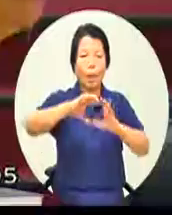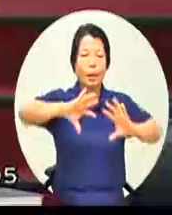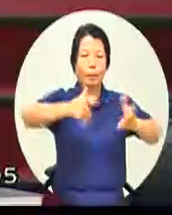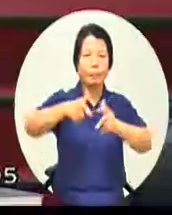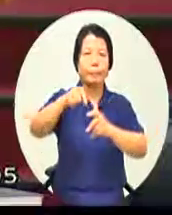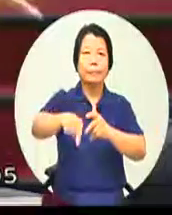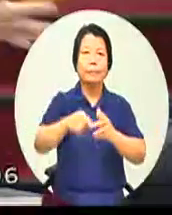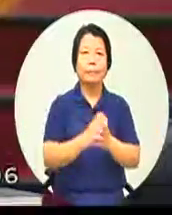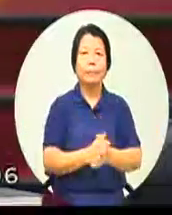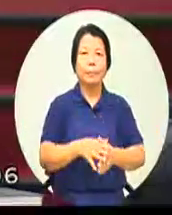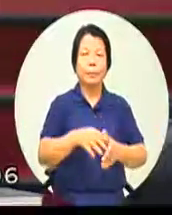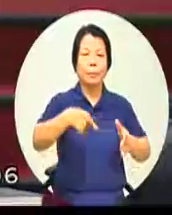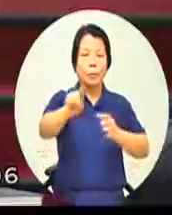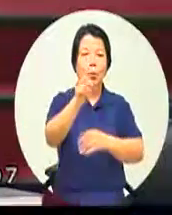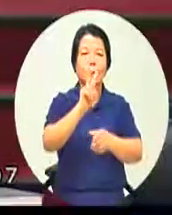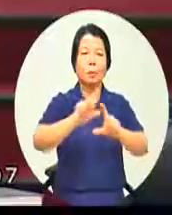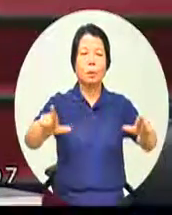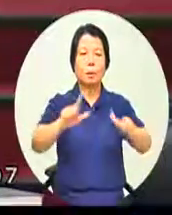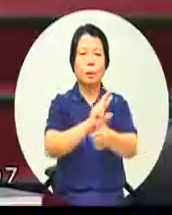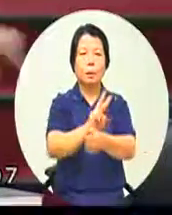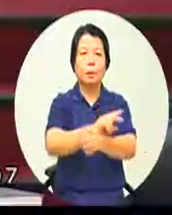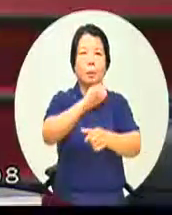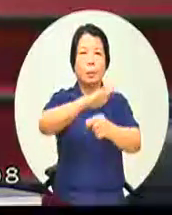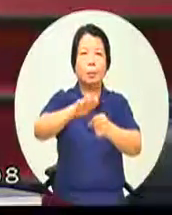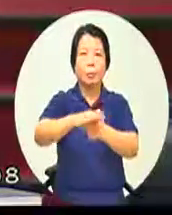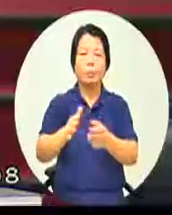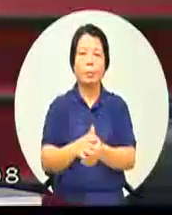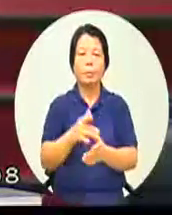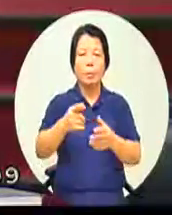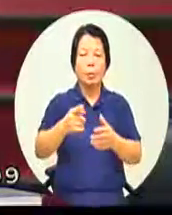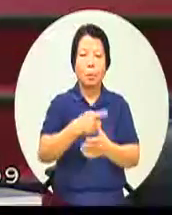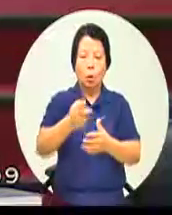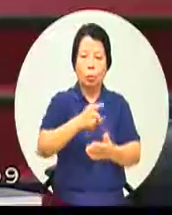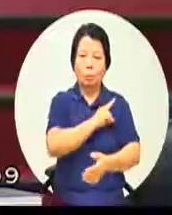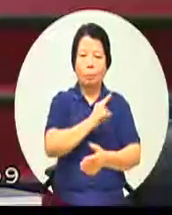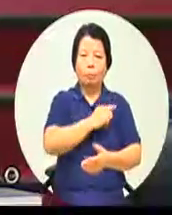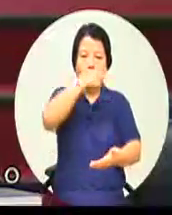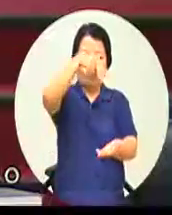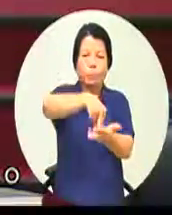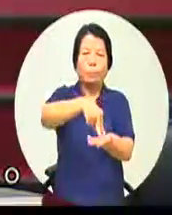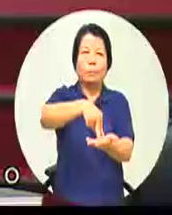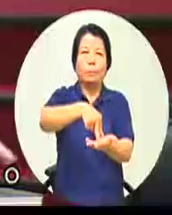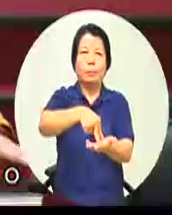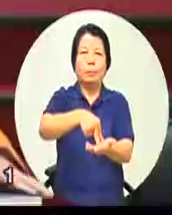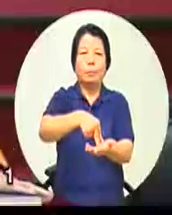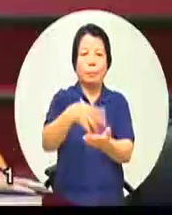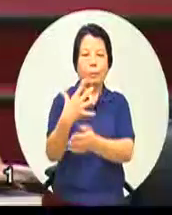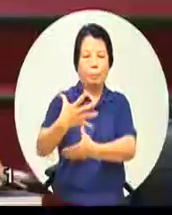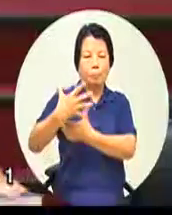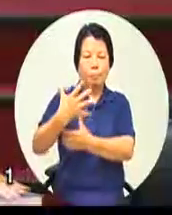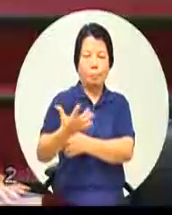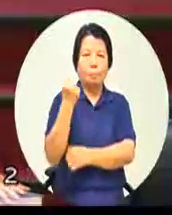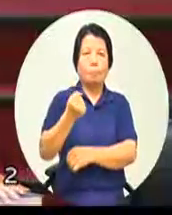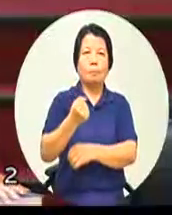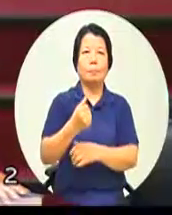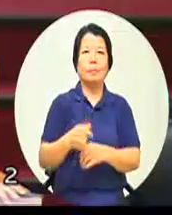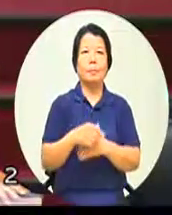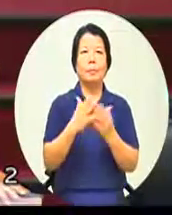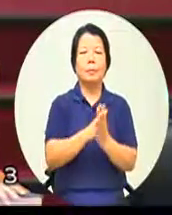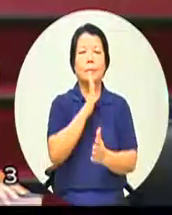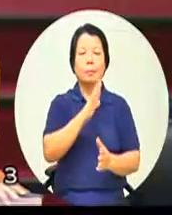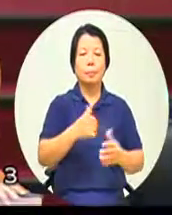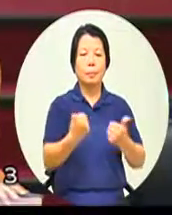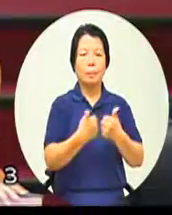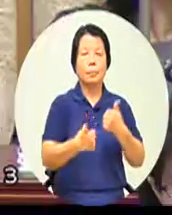后，挂大拿无回，安尼助力威用，啊，结果归内面总朝七战七烧过，你敢知议会